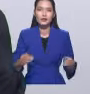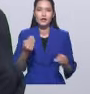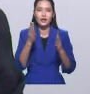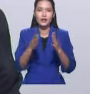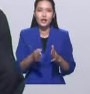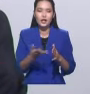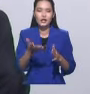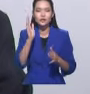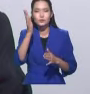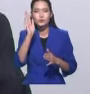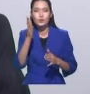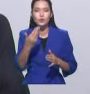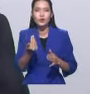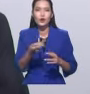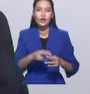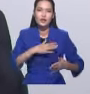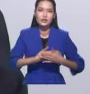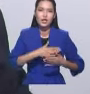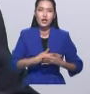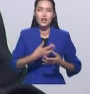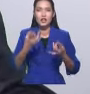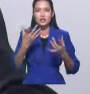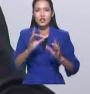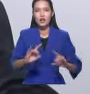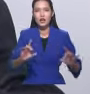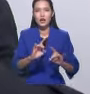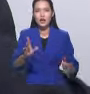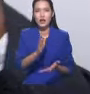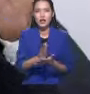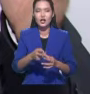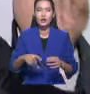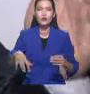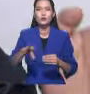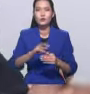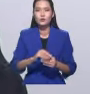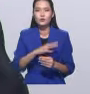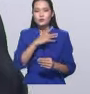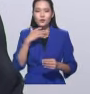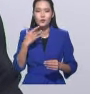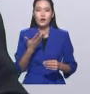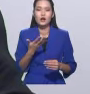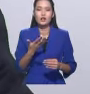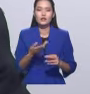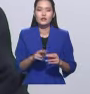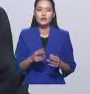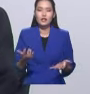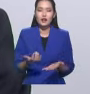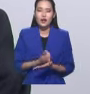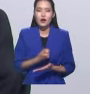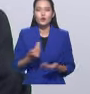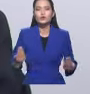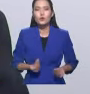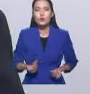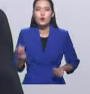балаларының арасындағы қарым-қатынастары, айланып келген кезде осынау қарттар үйіне тапсыру